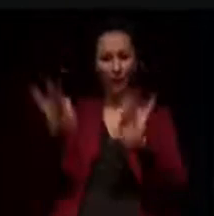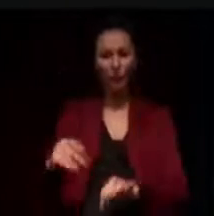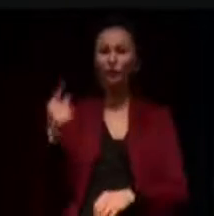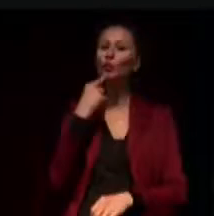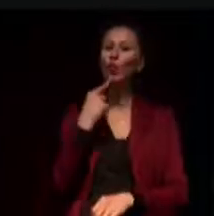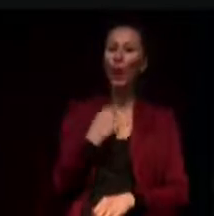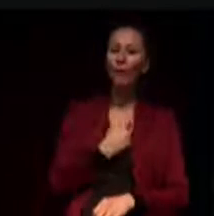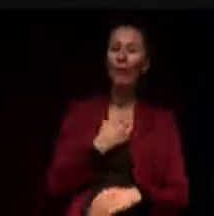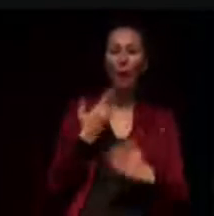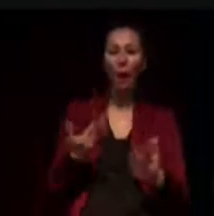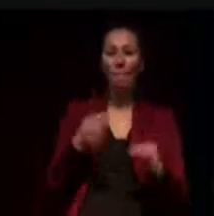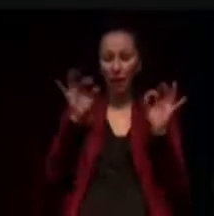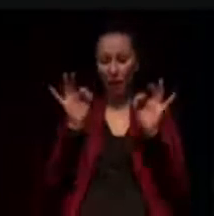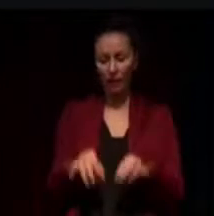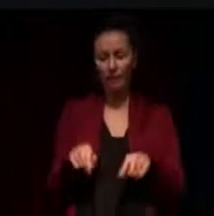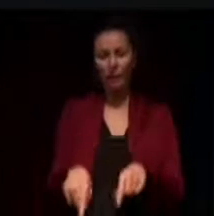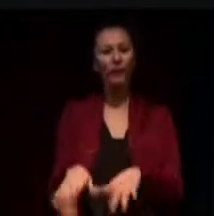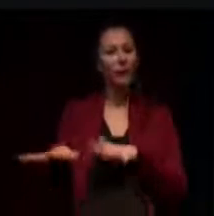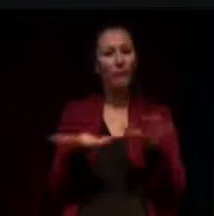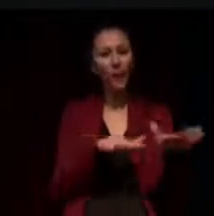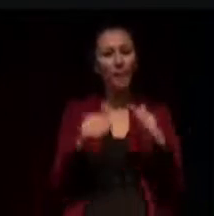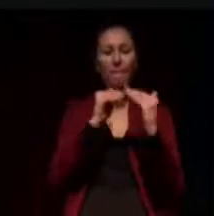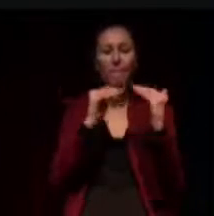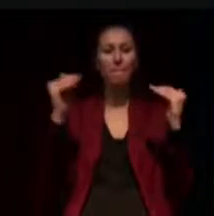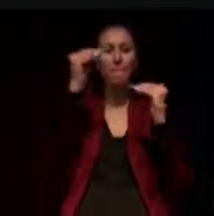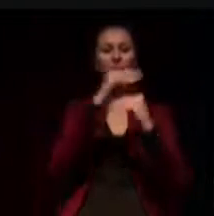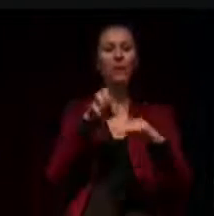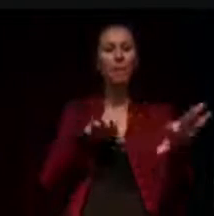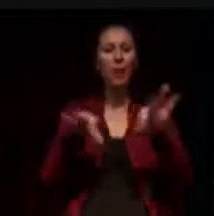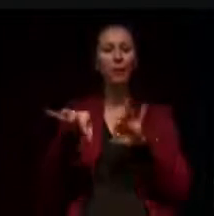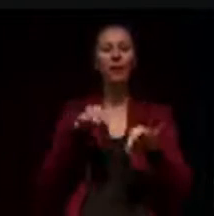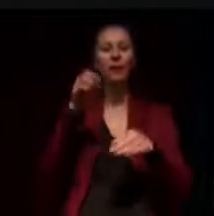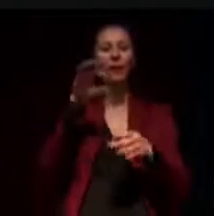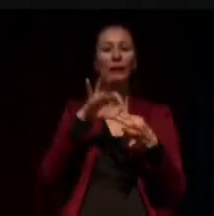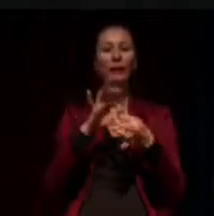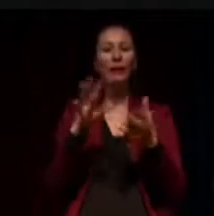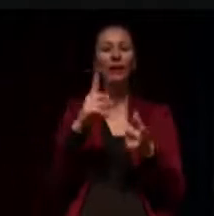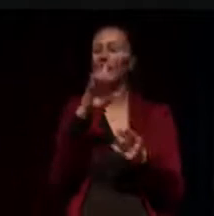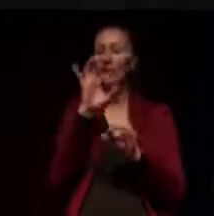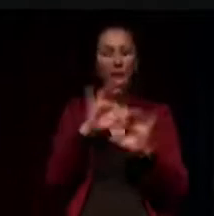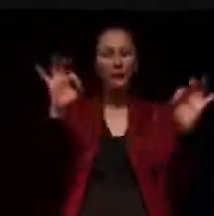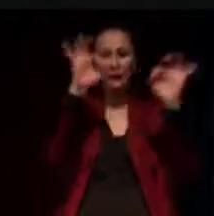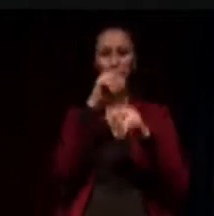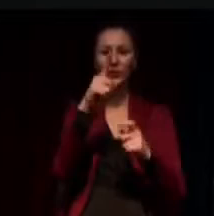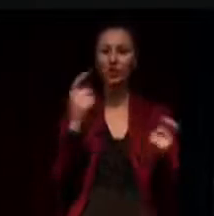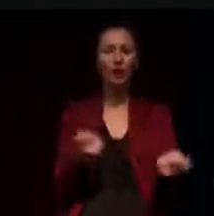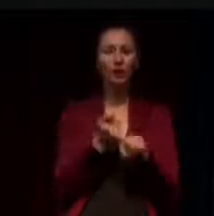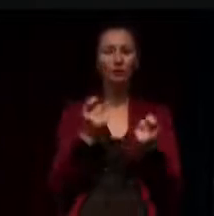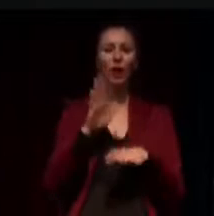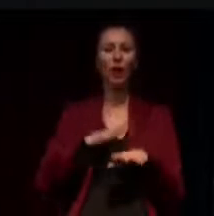söylendi. Ama geldiğimiz noktada deprem master planı ile ilgili hiçbir çalışma yapılmadı arkadaşlar.